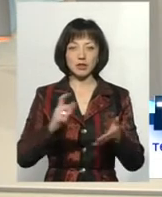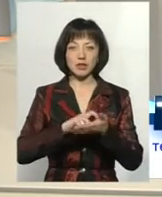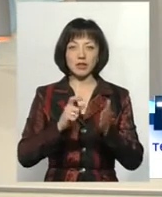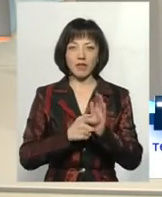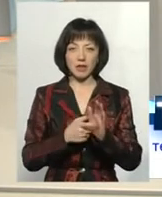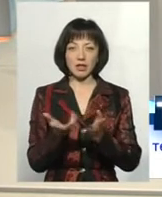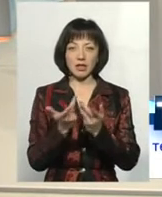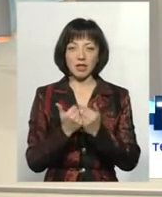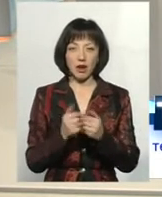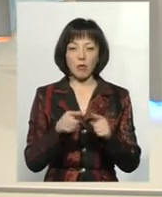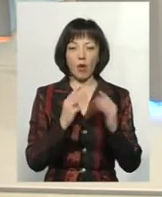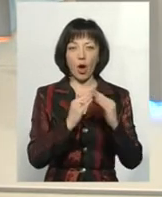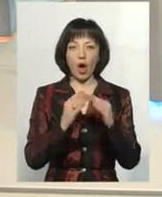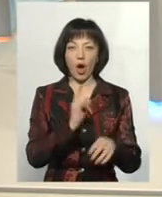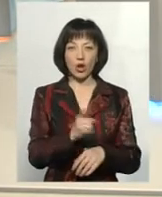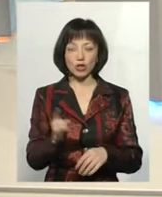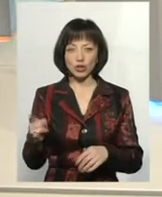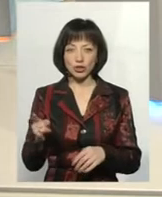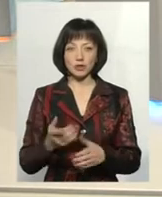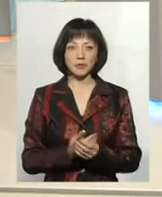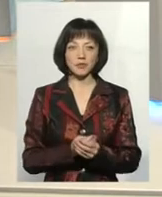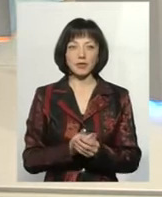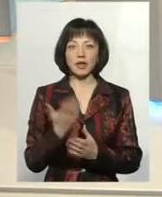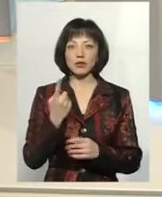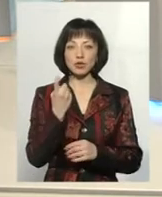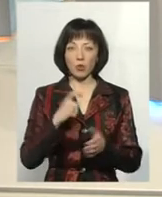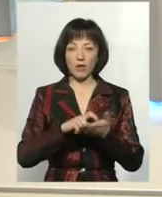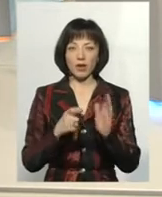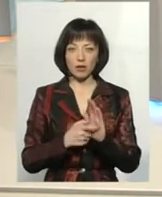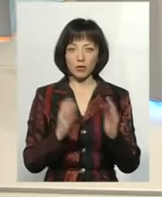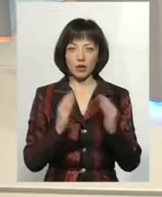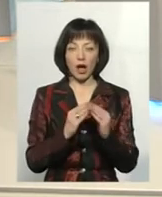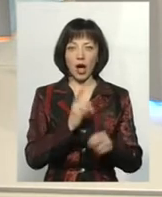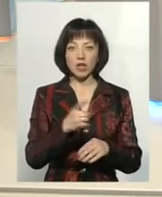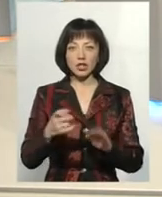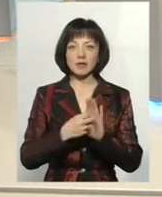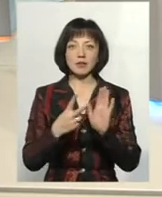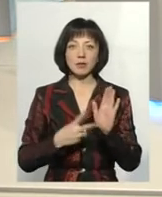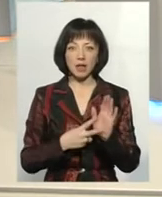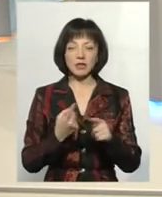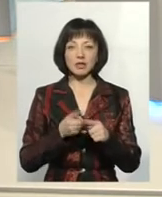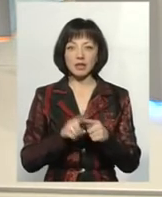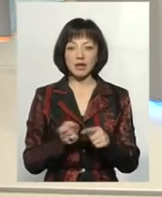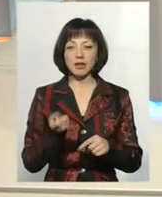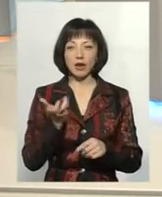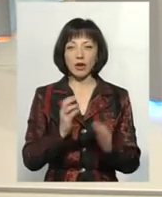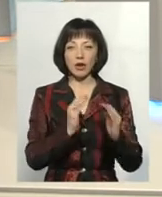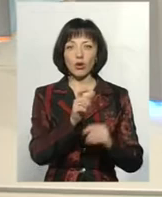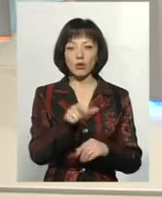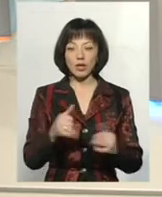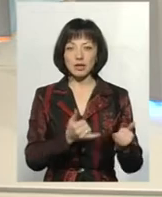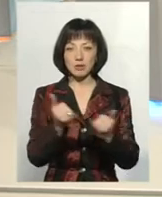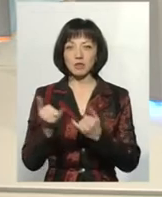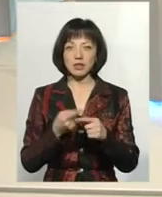або ті ж самі гаражі. Якщо будується квартира 100 квартир, да, будинок, а гаражі 17, звичайно, там декілька людей забезпечать